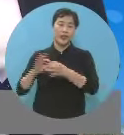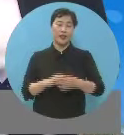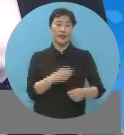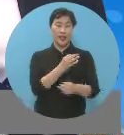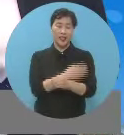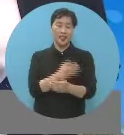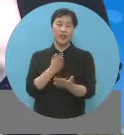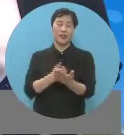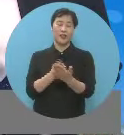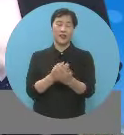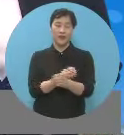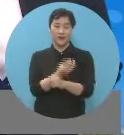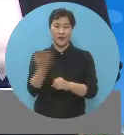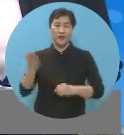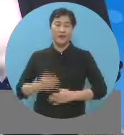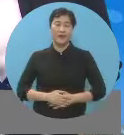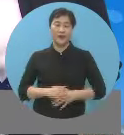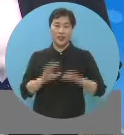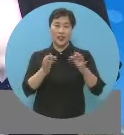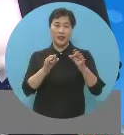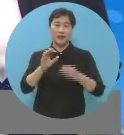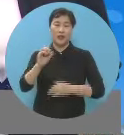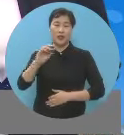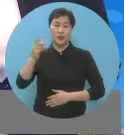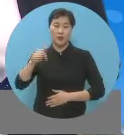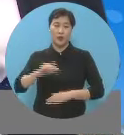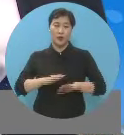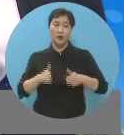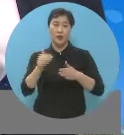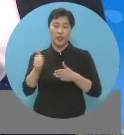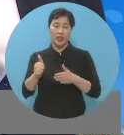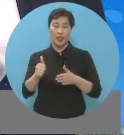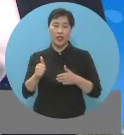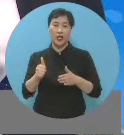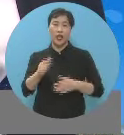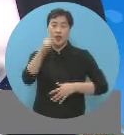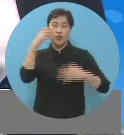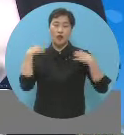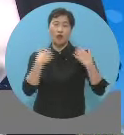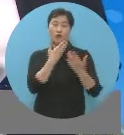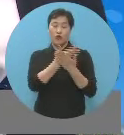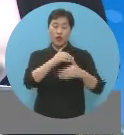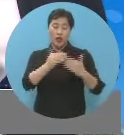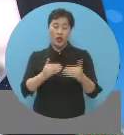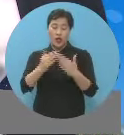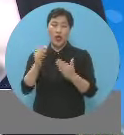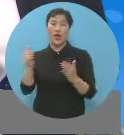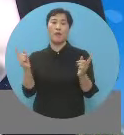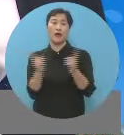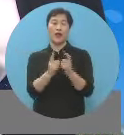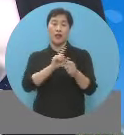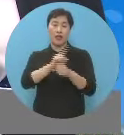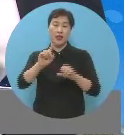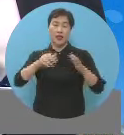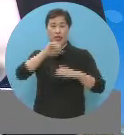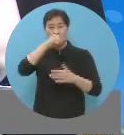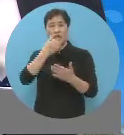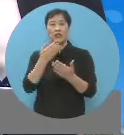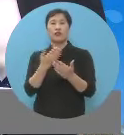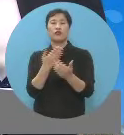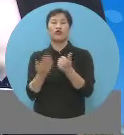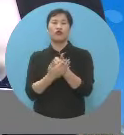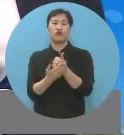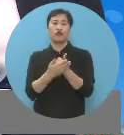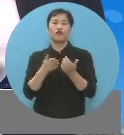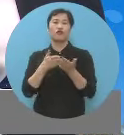계속해서 간추린 소식입니다. 김영록 전라남도지사가 정부 주요 부처 장관을 만나 내년 국비지원 예산 협조와